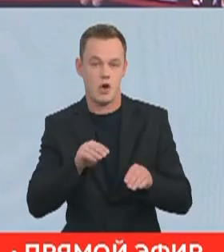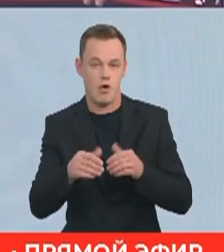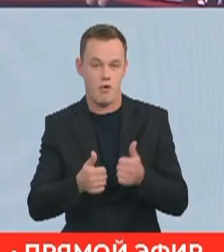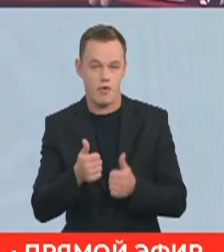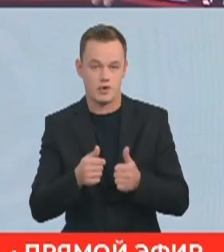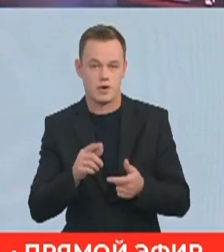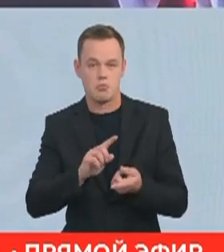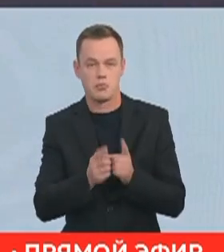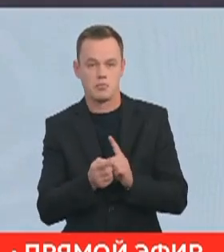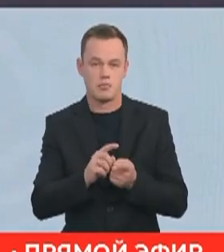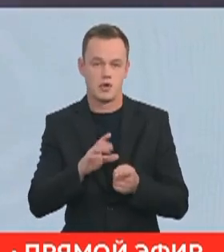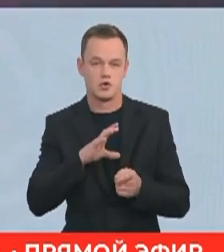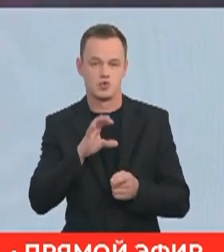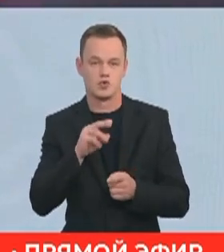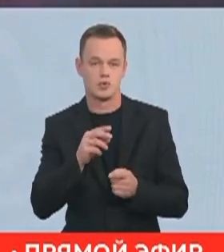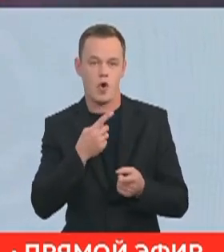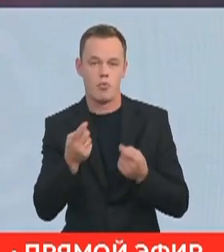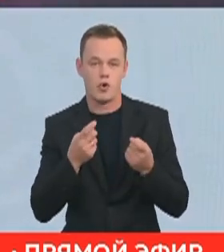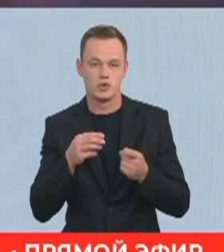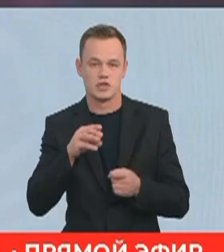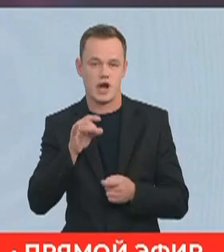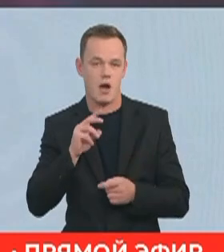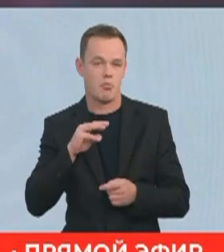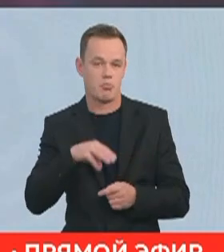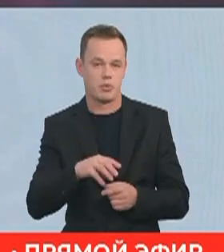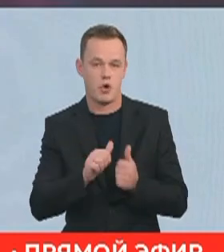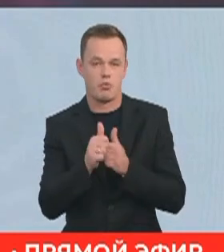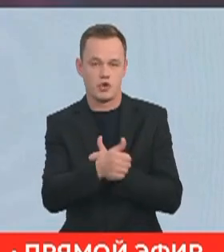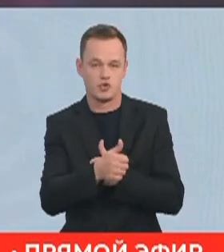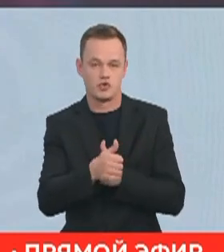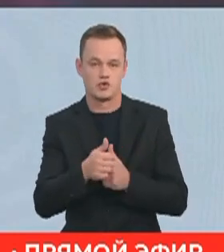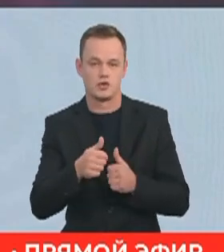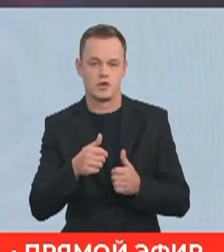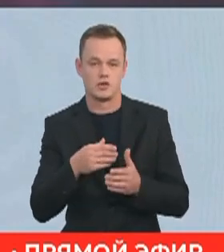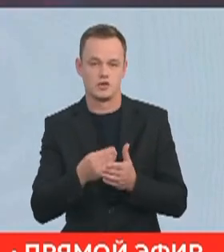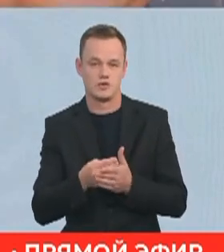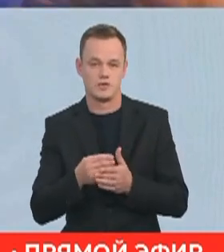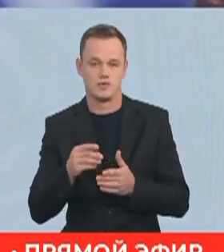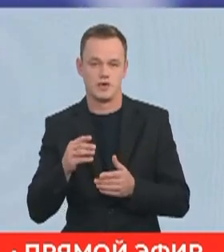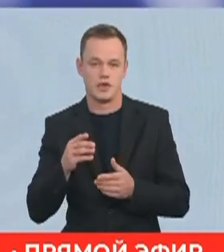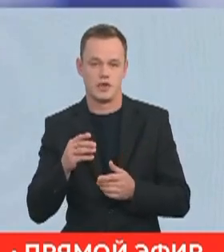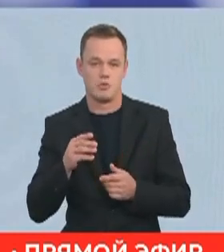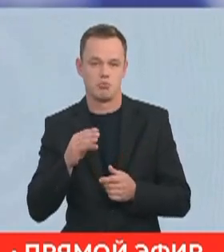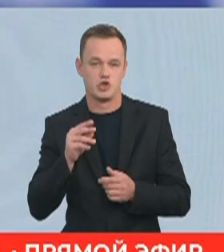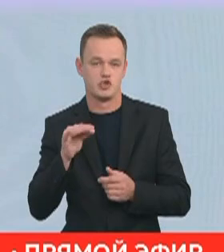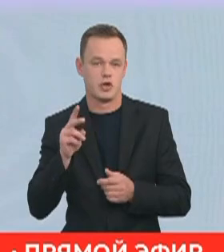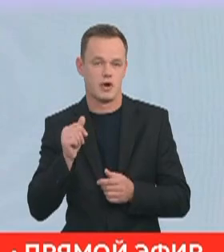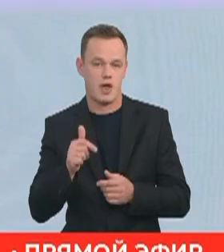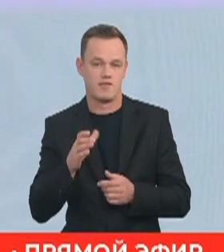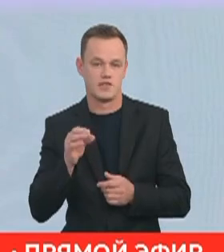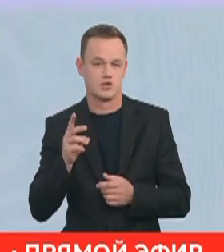По данным свежего соцопроса, Трамп опережает свою соперницу от демократов в двух колеблющихся штатах – Мичигане и